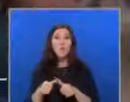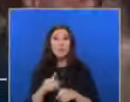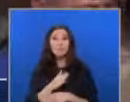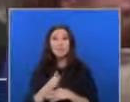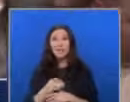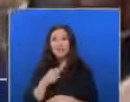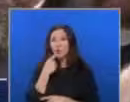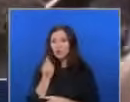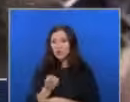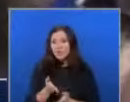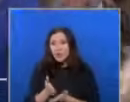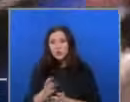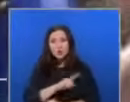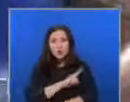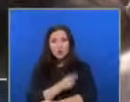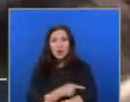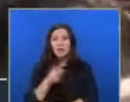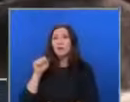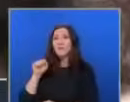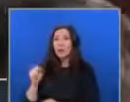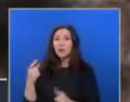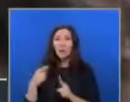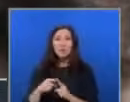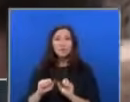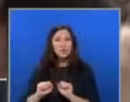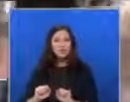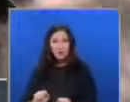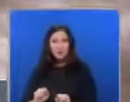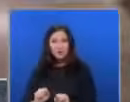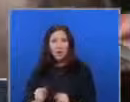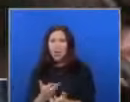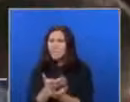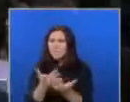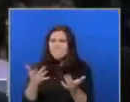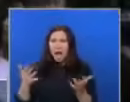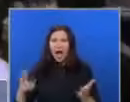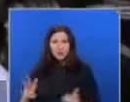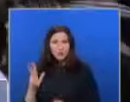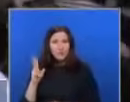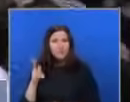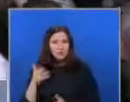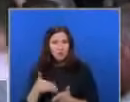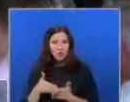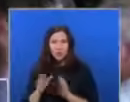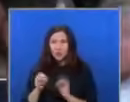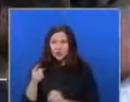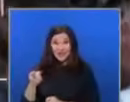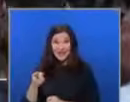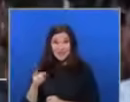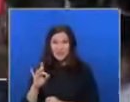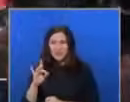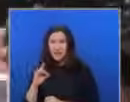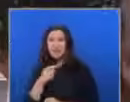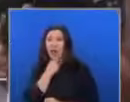години насочи усилията на партията към защитата на масовият французин, защото точно тази